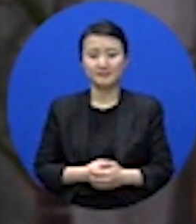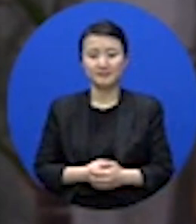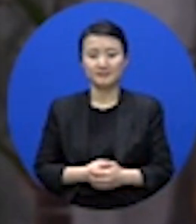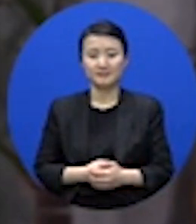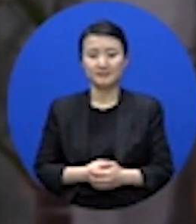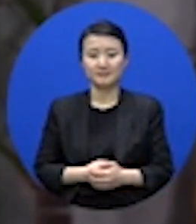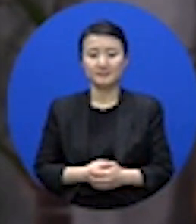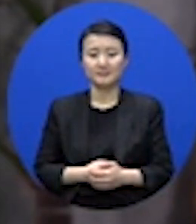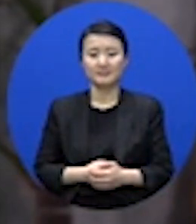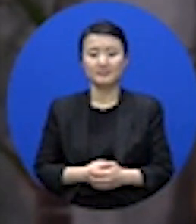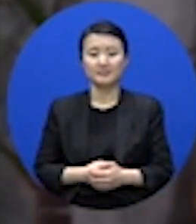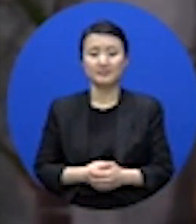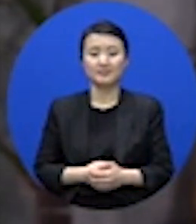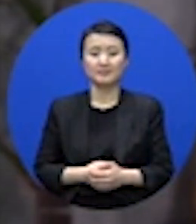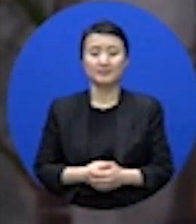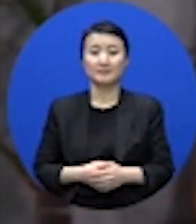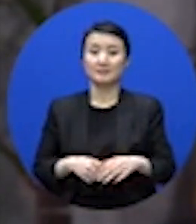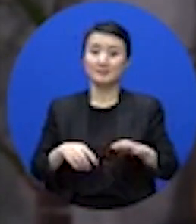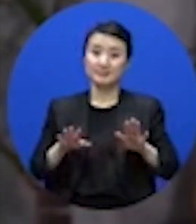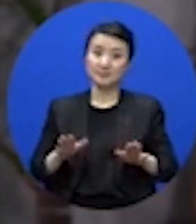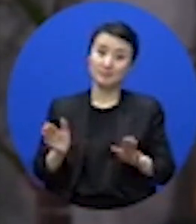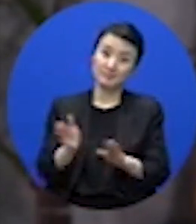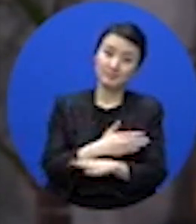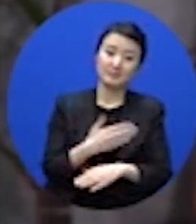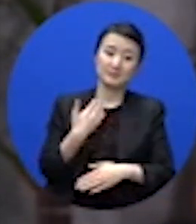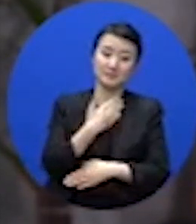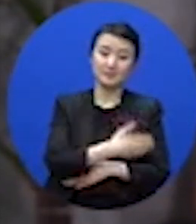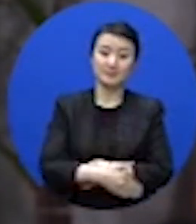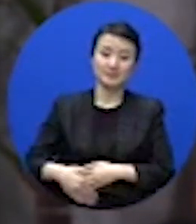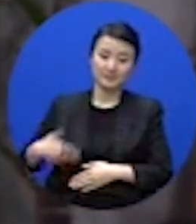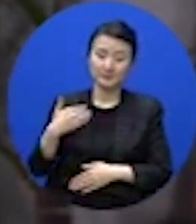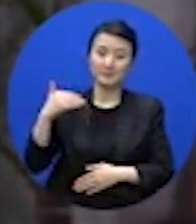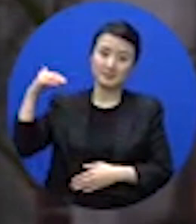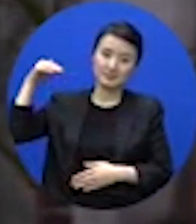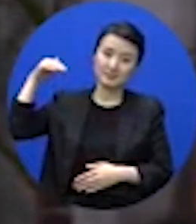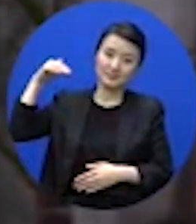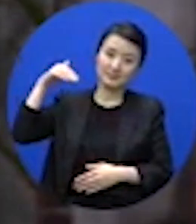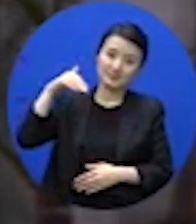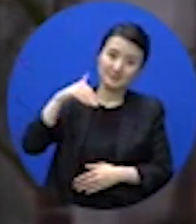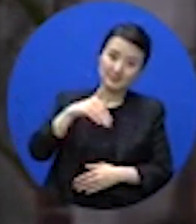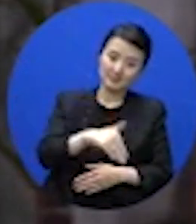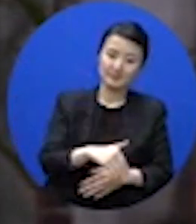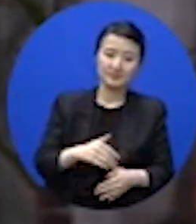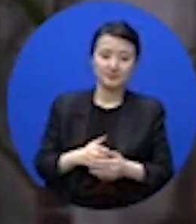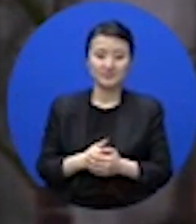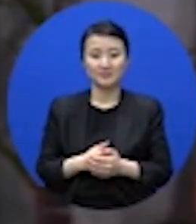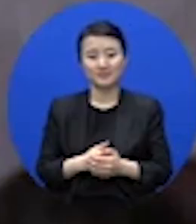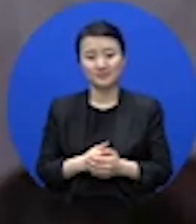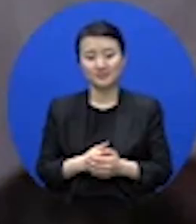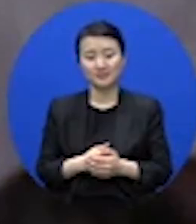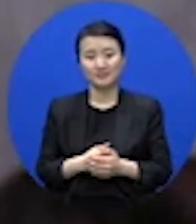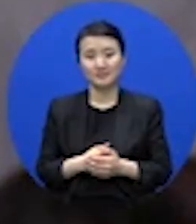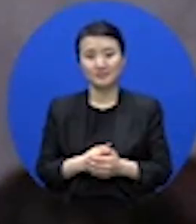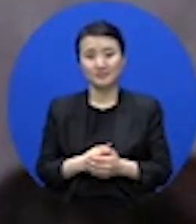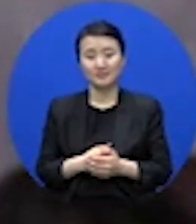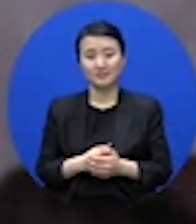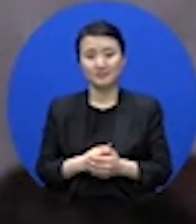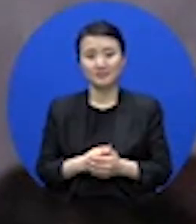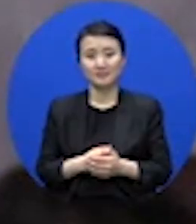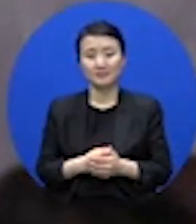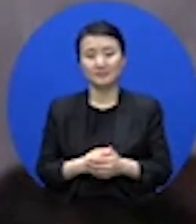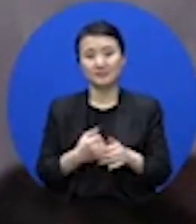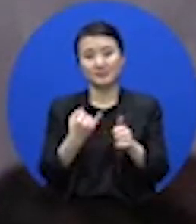뭐예요? 몸이 조금씩 망가지기 시작하는 거예요. 특히 우리 주부님들은